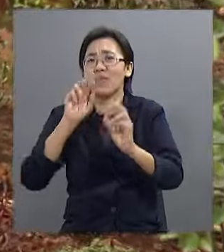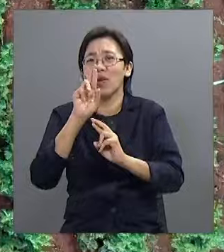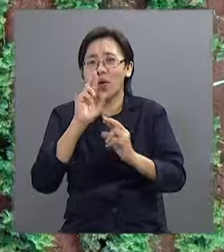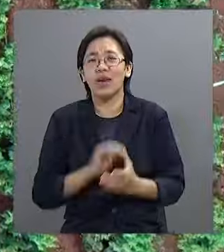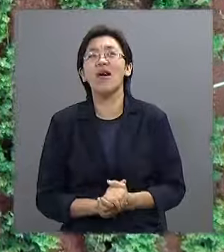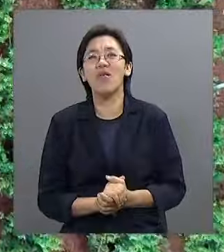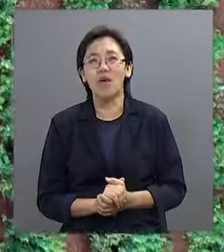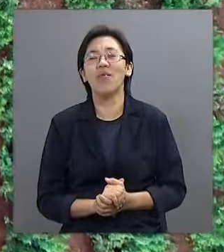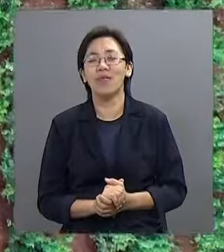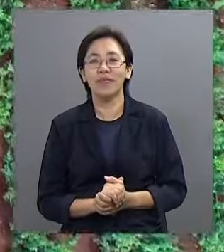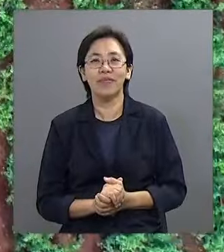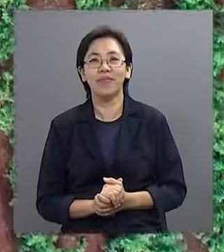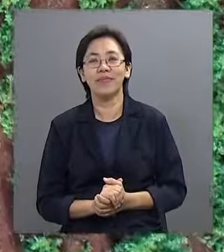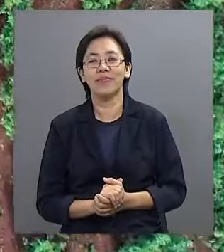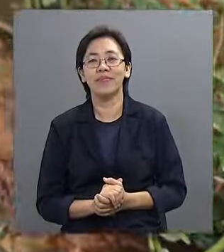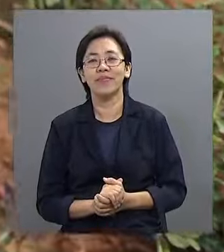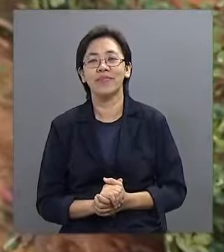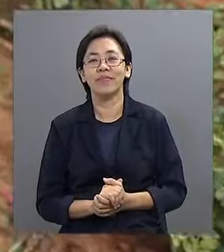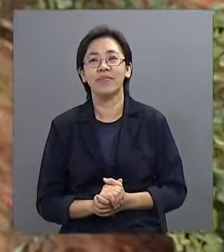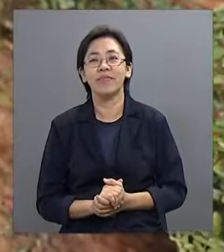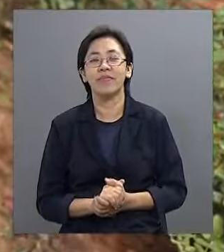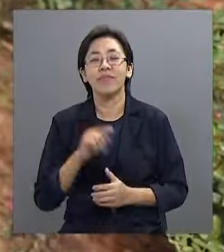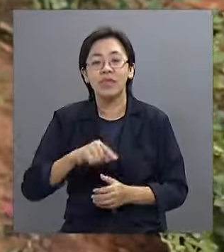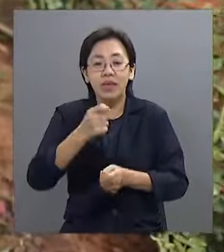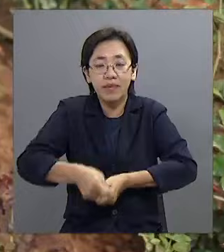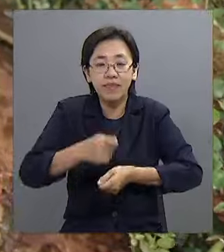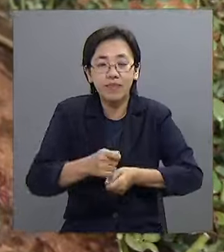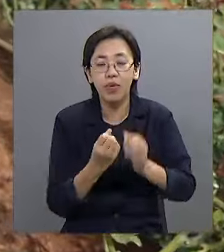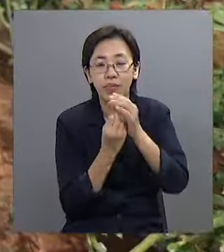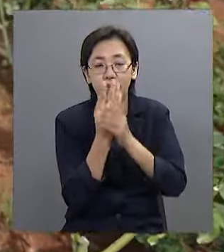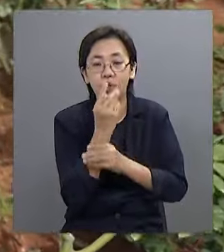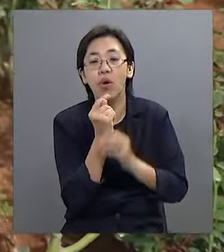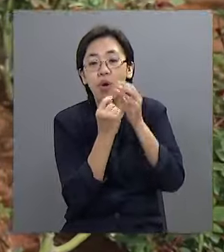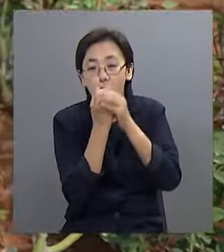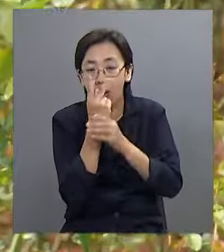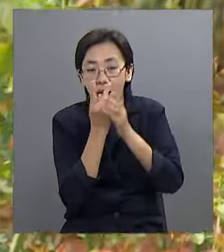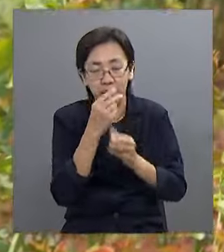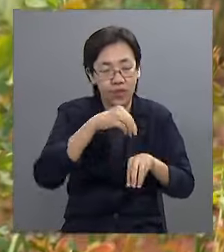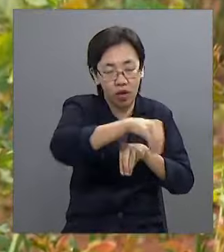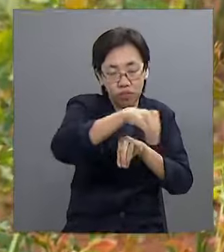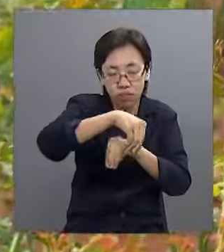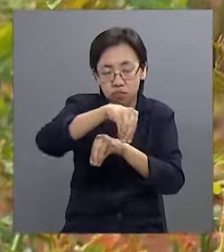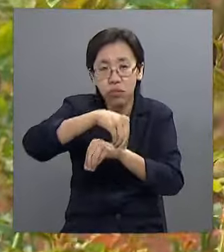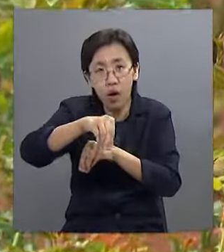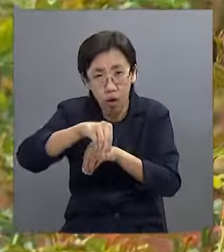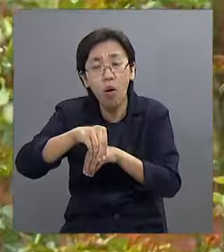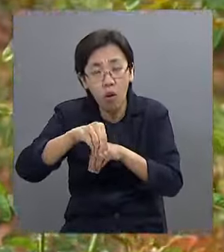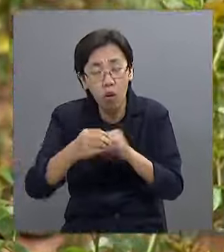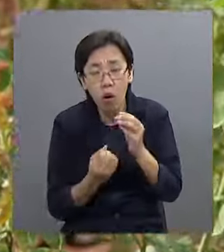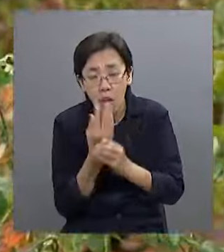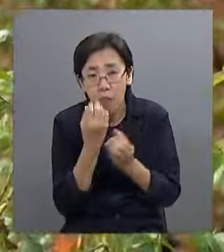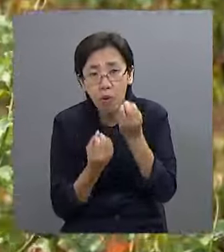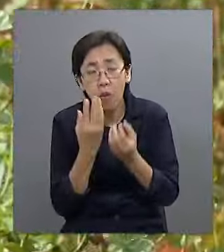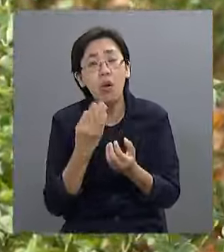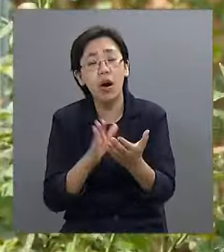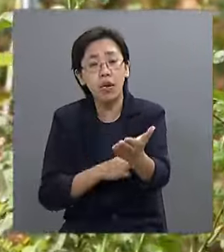อนพ่อย้ายมาปลูกกุหลาบที่พบพระนี่กี่ปีแล้วคะ ขึ้นมาปี